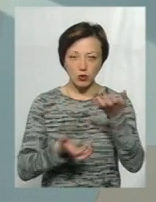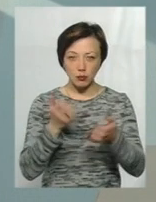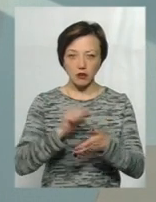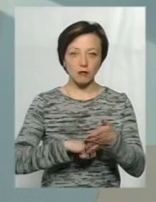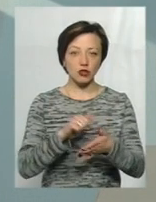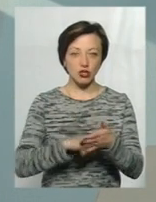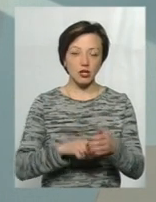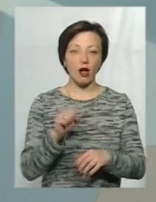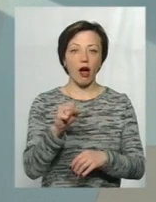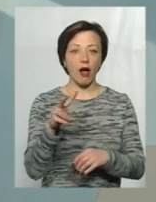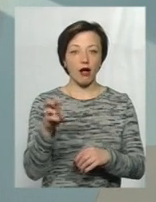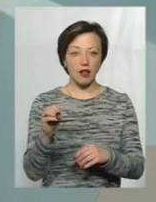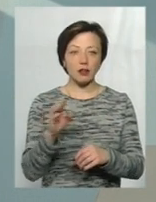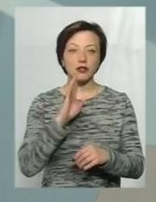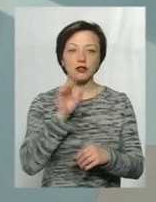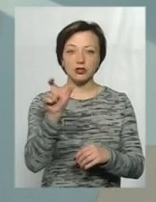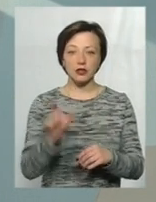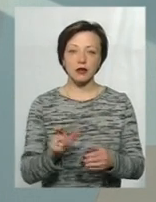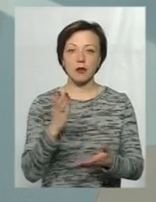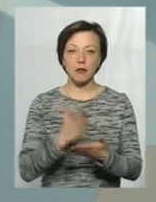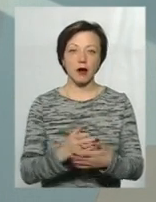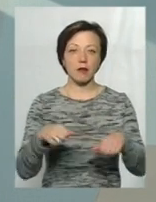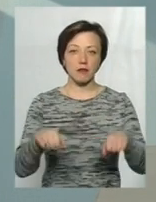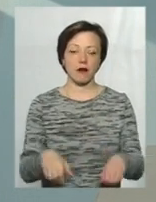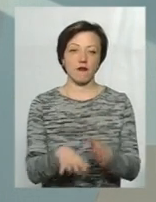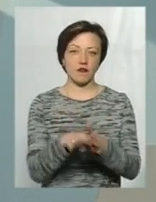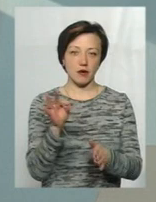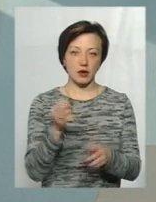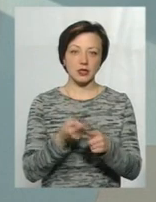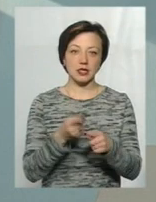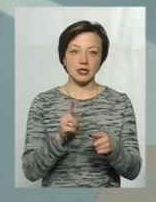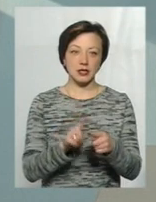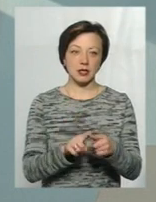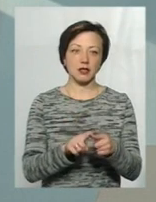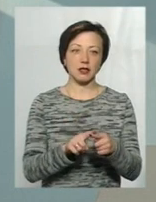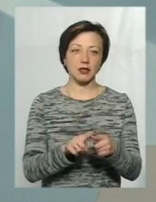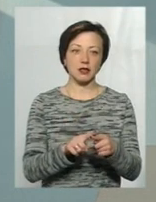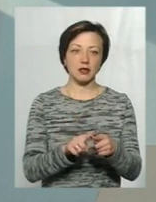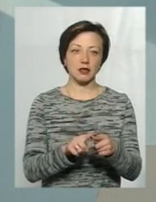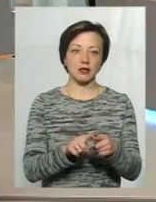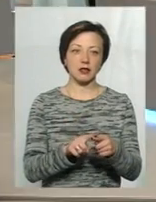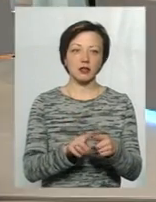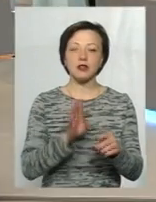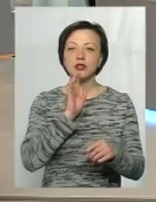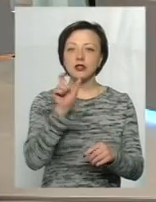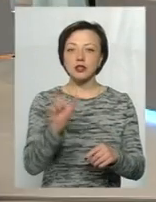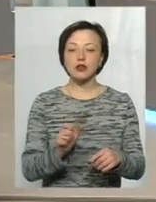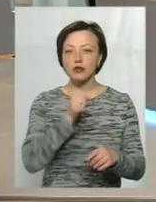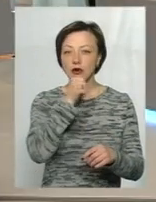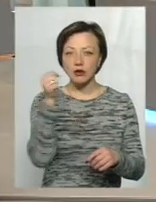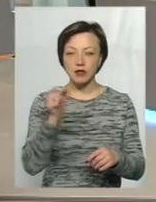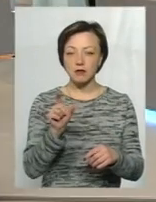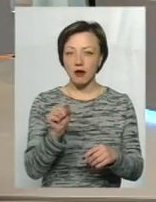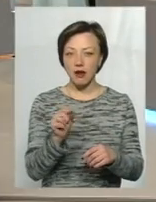причині, але жінка має право вибору. Це жінка, доросла чи пара має право завжди вибору.